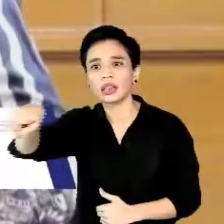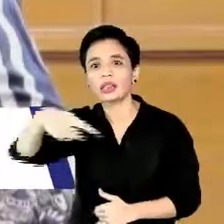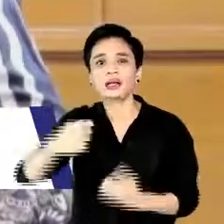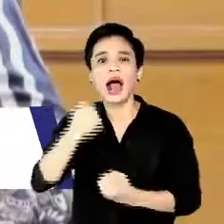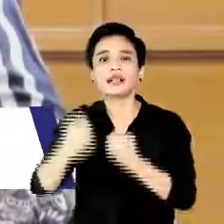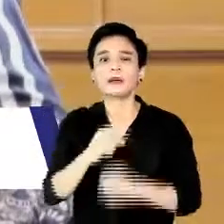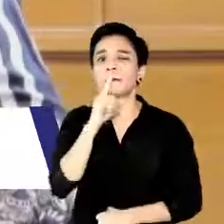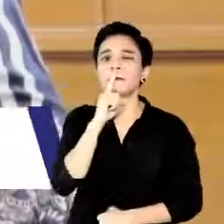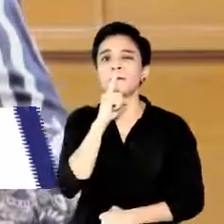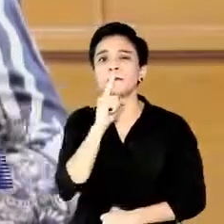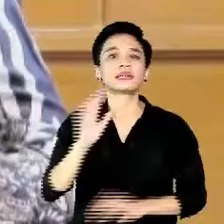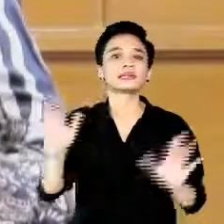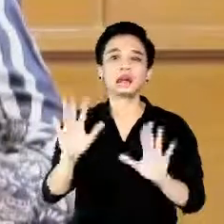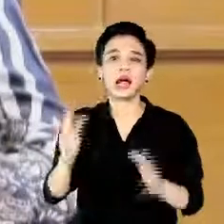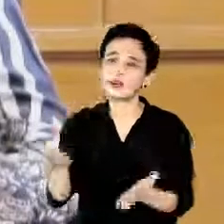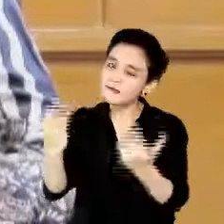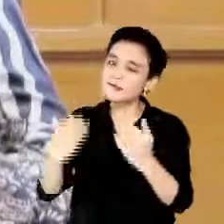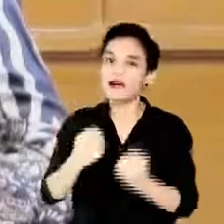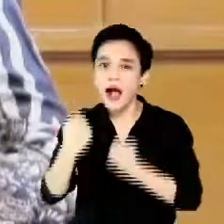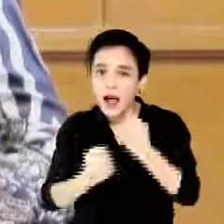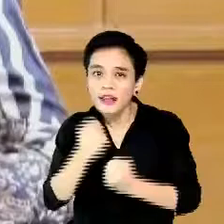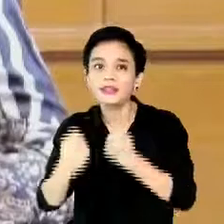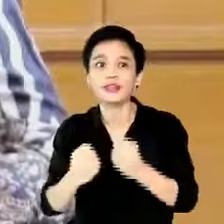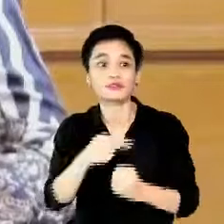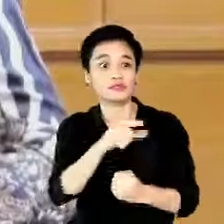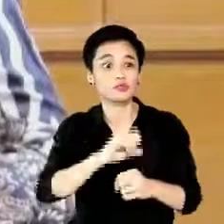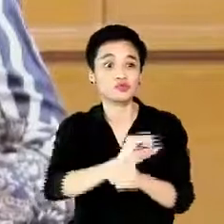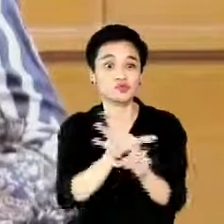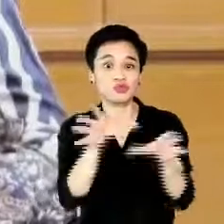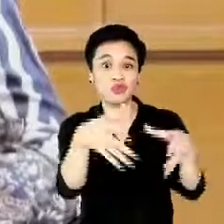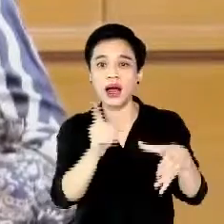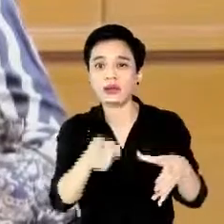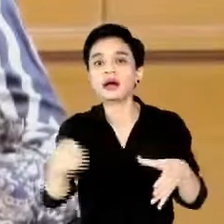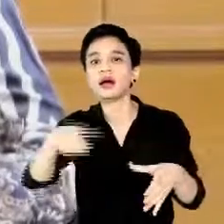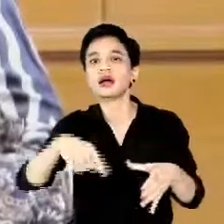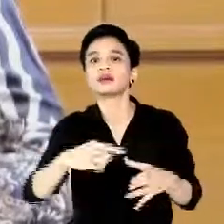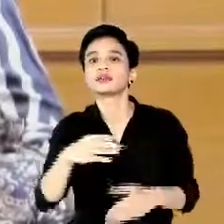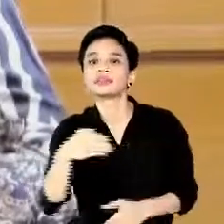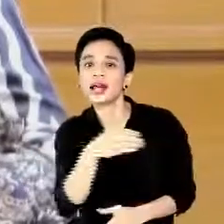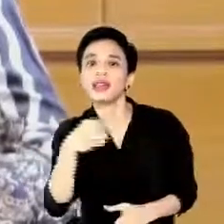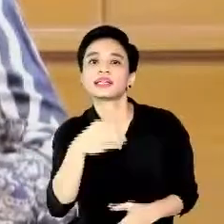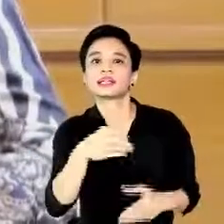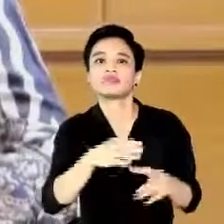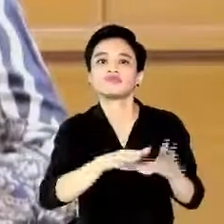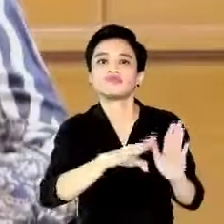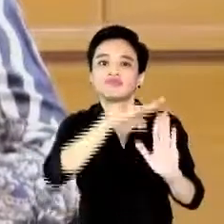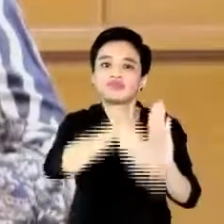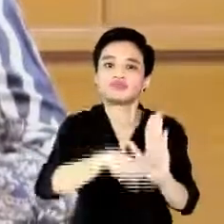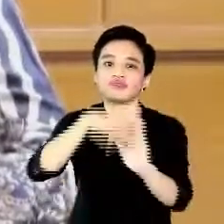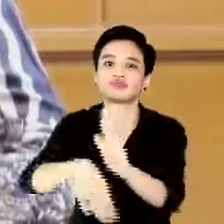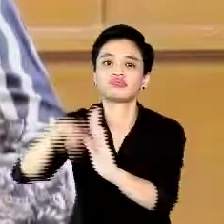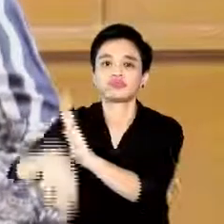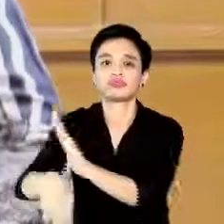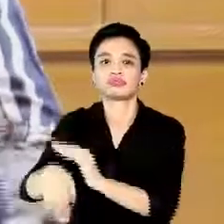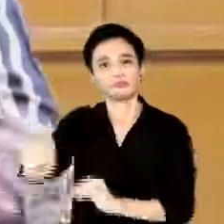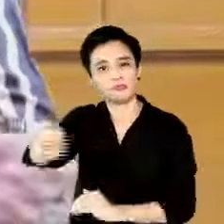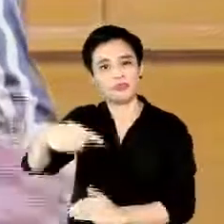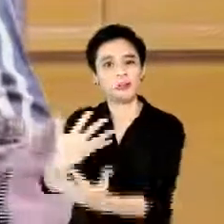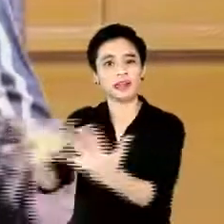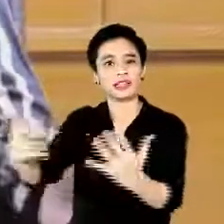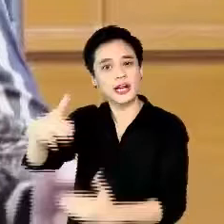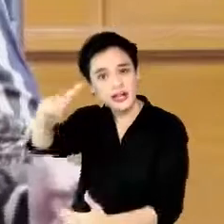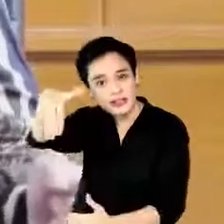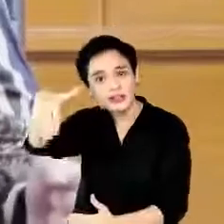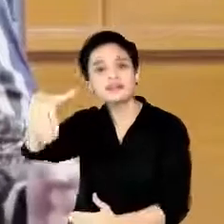aktif dalam melakukan penanganan terhadap penyebaran konflik 19 di Bangkalan ini dan ini dilakukan dengan adanya